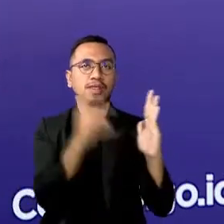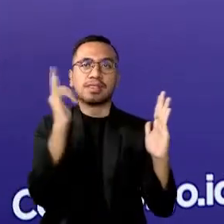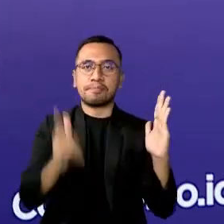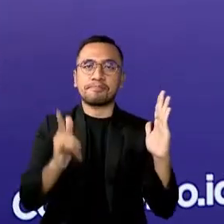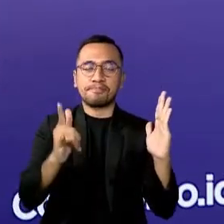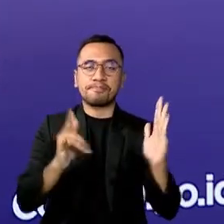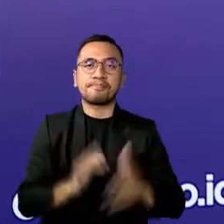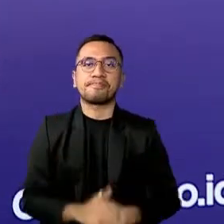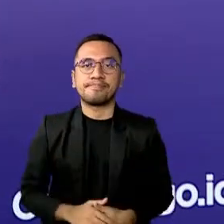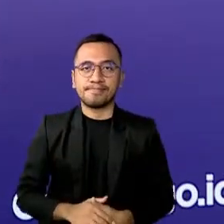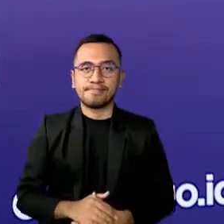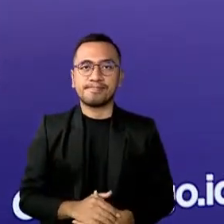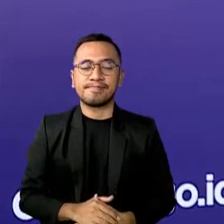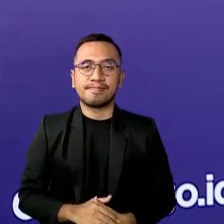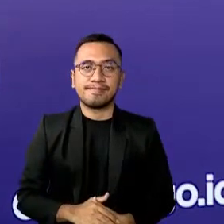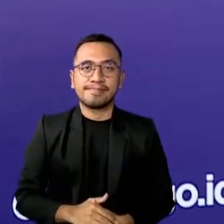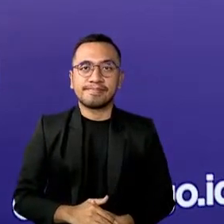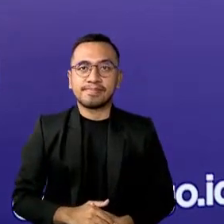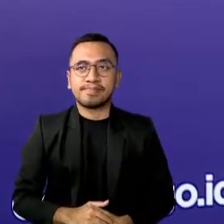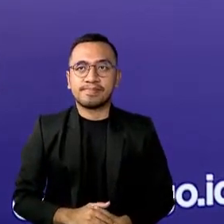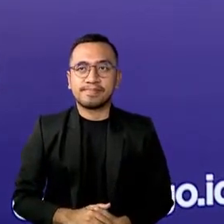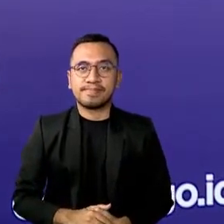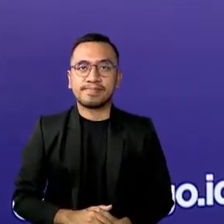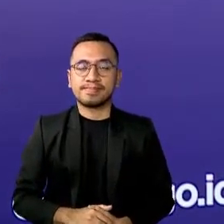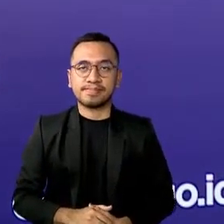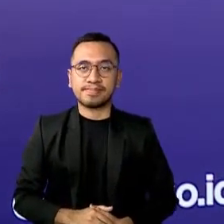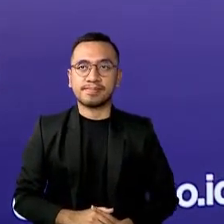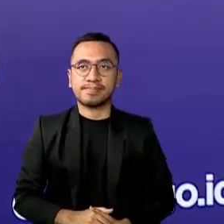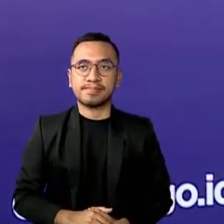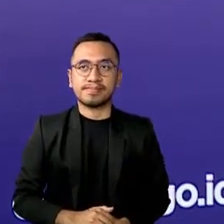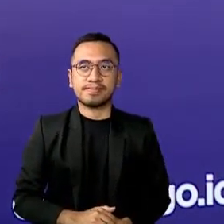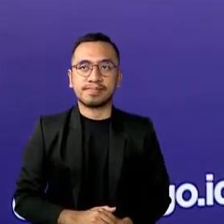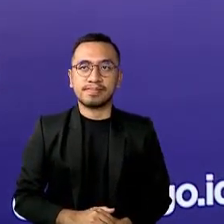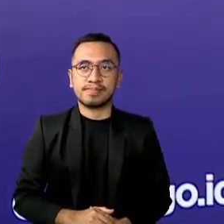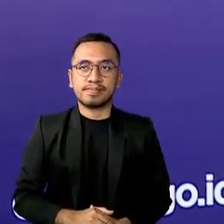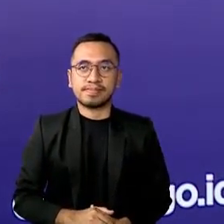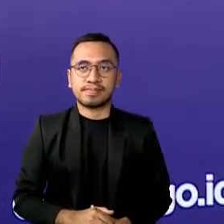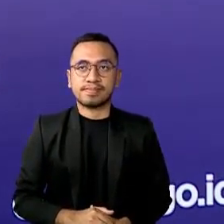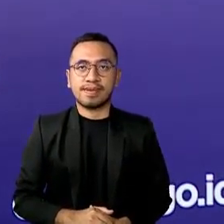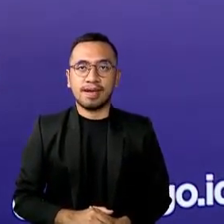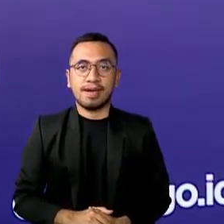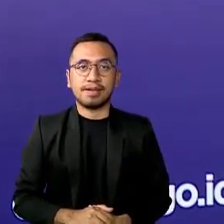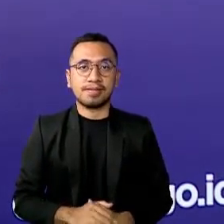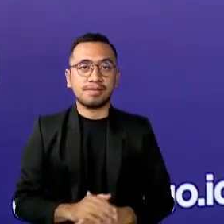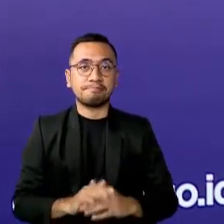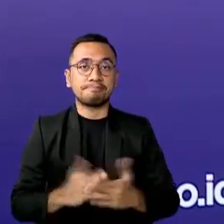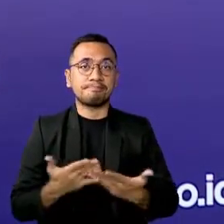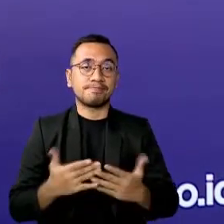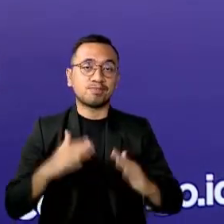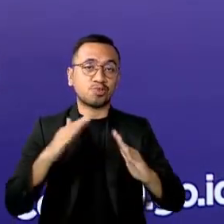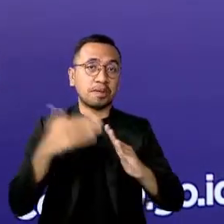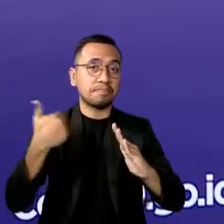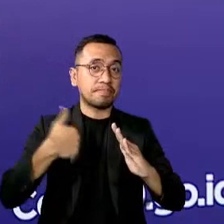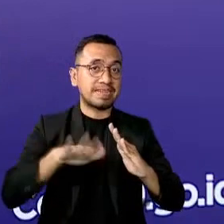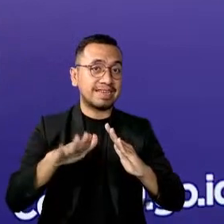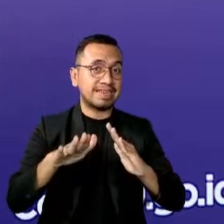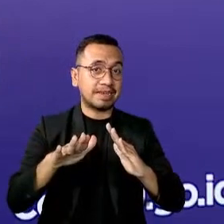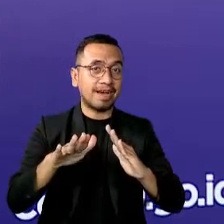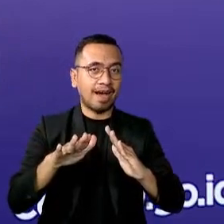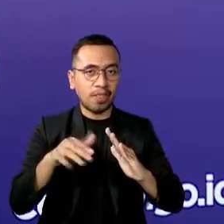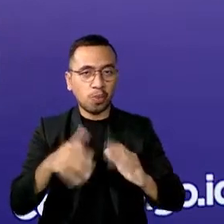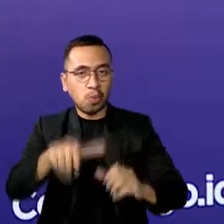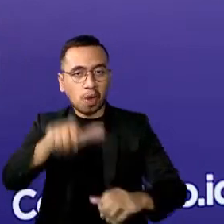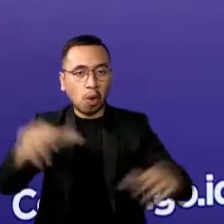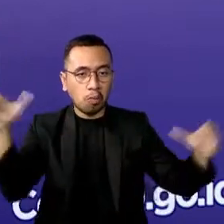kesehatan kapanpun dan dimanapun anda berada jangan lupa pula untuk mengurangi kegiatan yang berpotensi menimbulkan